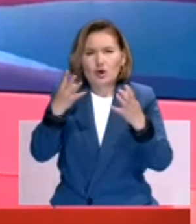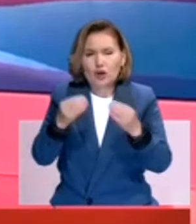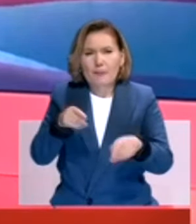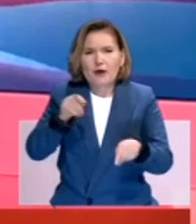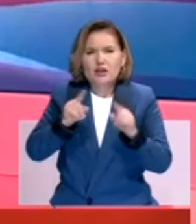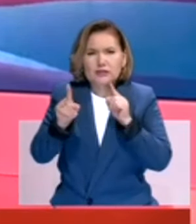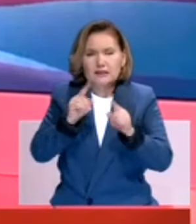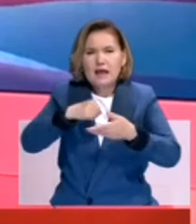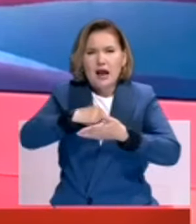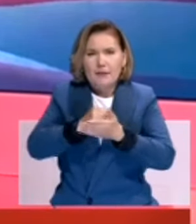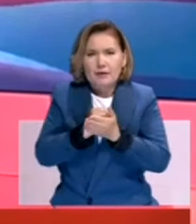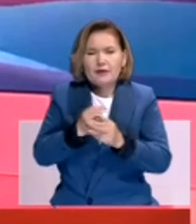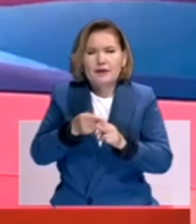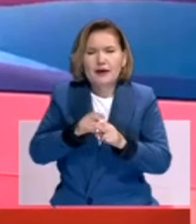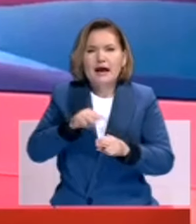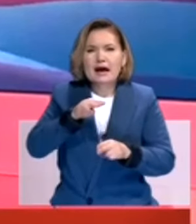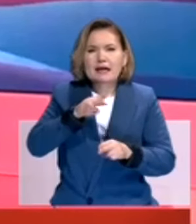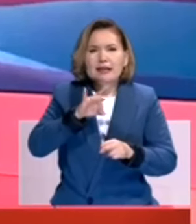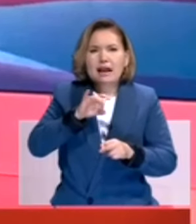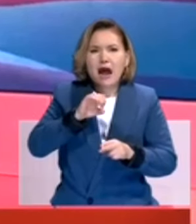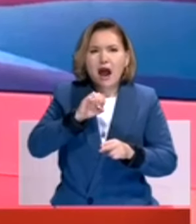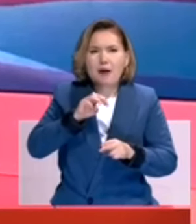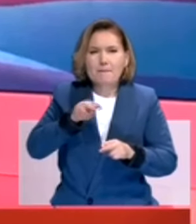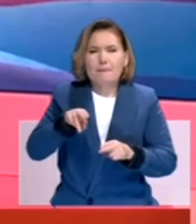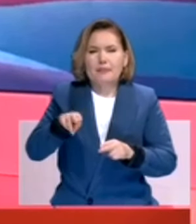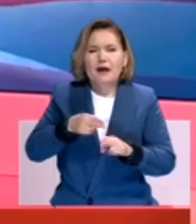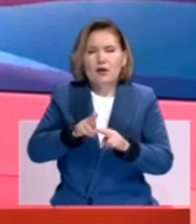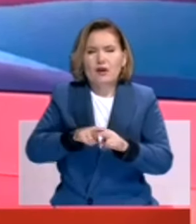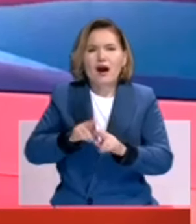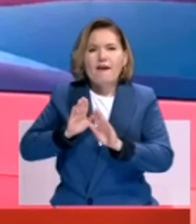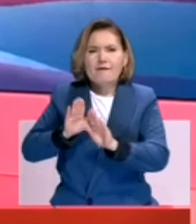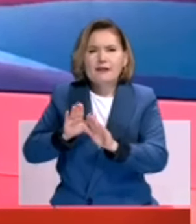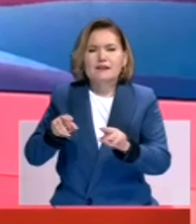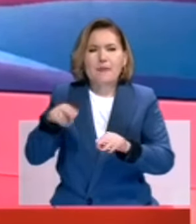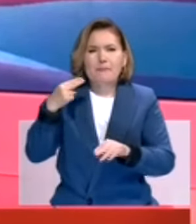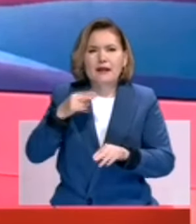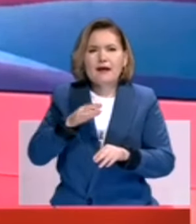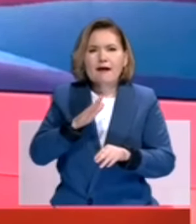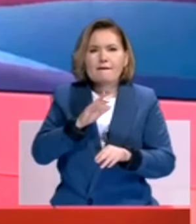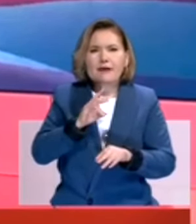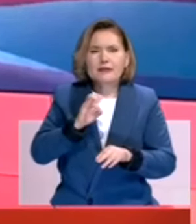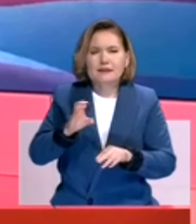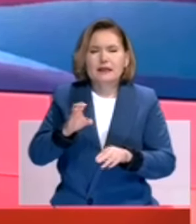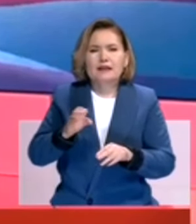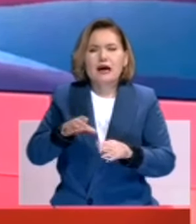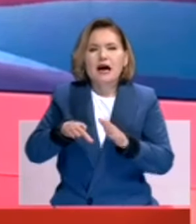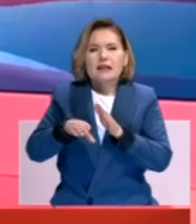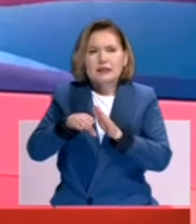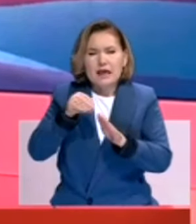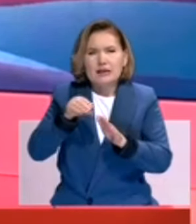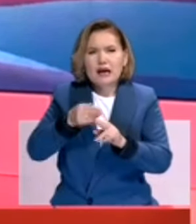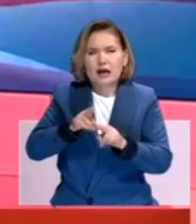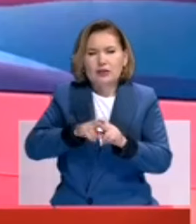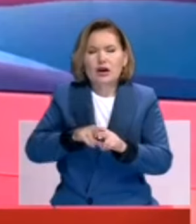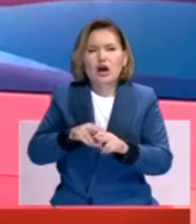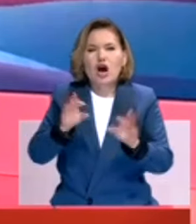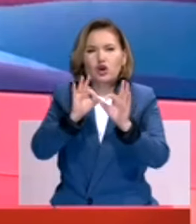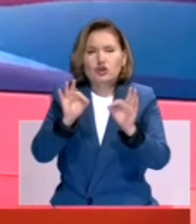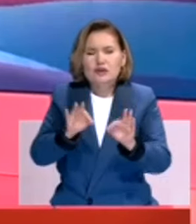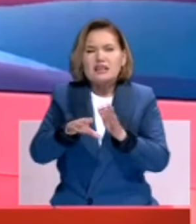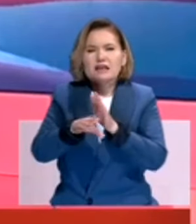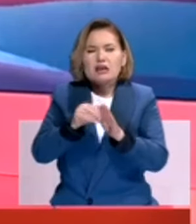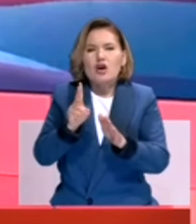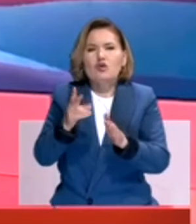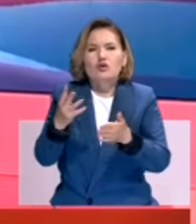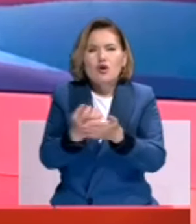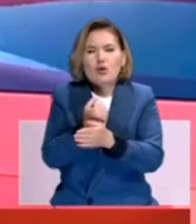съезінде қабылданды. Трамптың өзі болса вице-президенттікке Джеймс Вэнсті таңдаған. Дегенмен күздегі сайлауда кімнің жеңетінін болжау